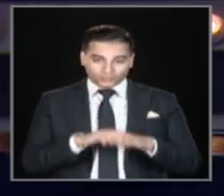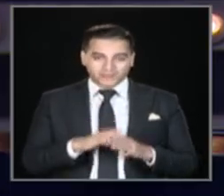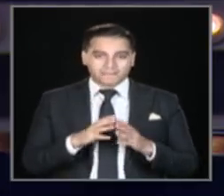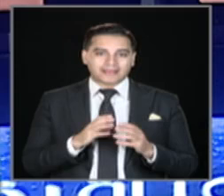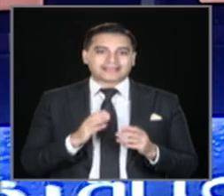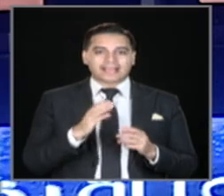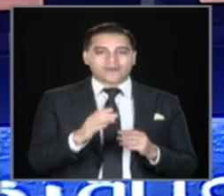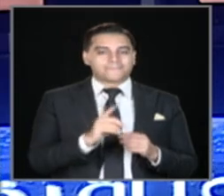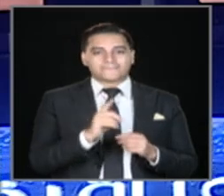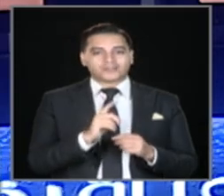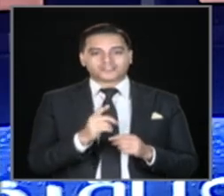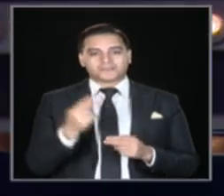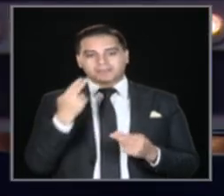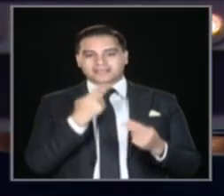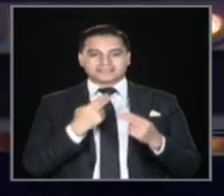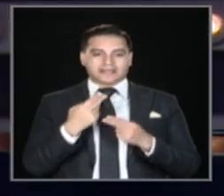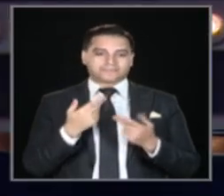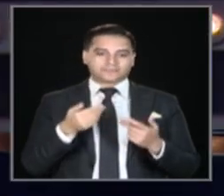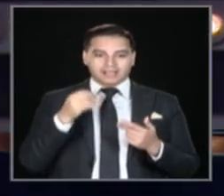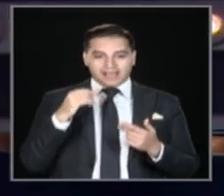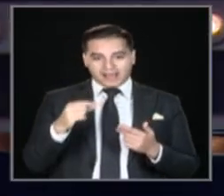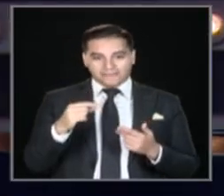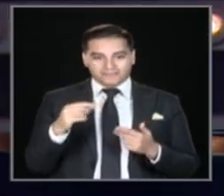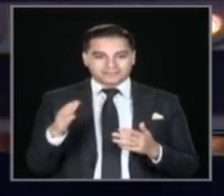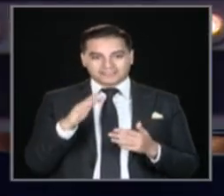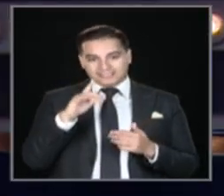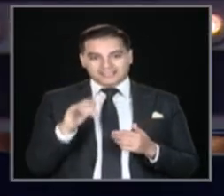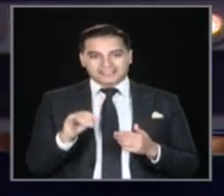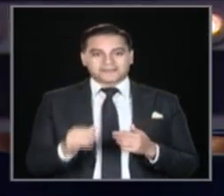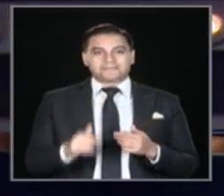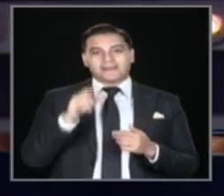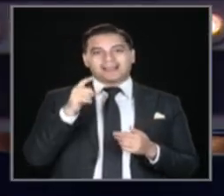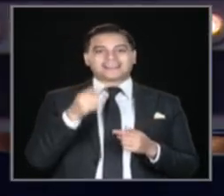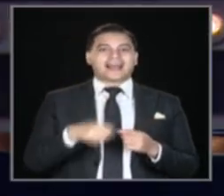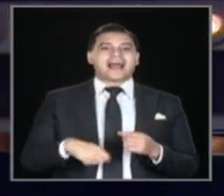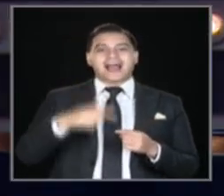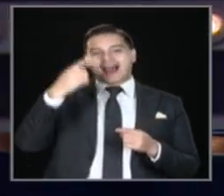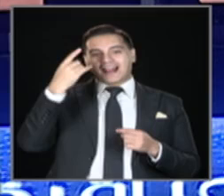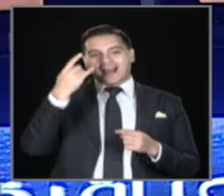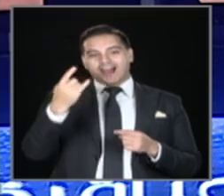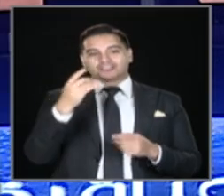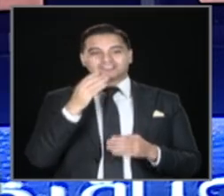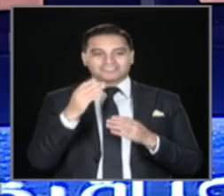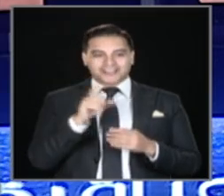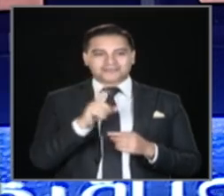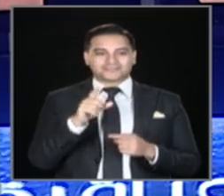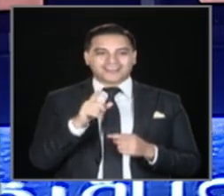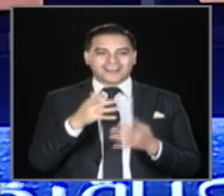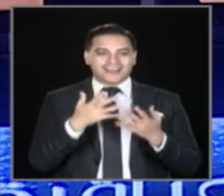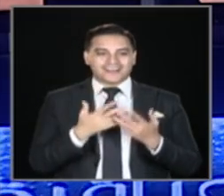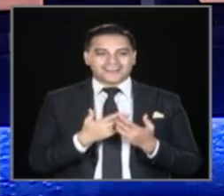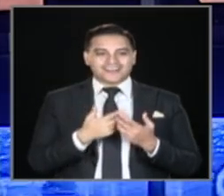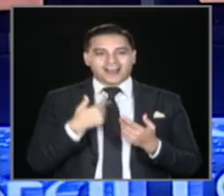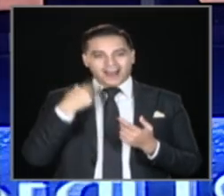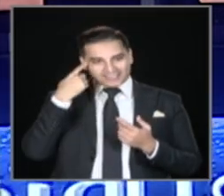بيجاوب متهي يا احمد يا سليمان دي اغلى 10 نقط في تاريخك جوه البرنامج ده انا